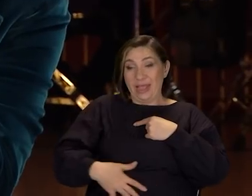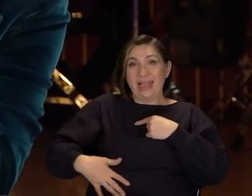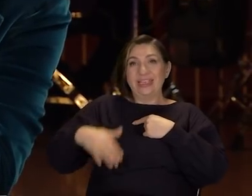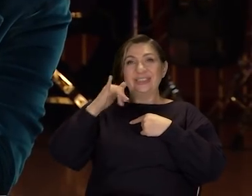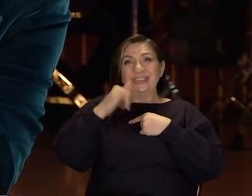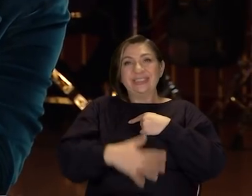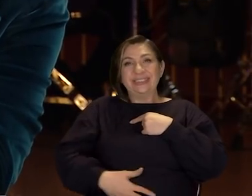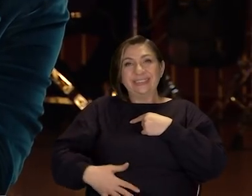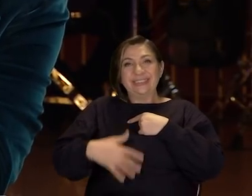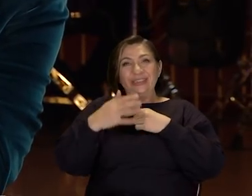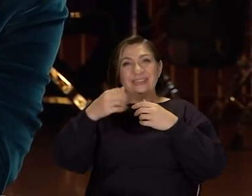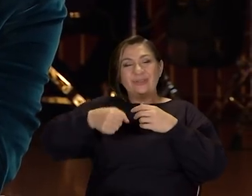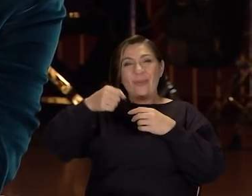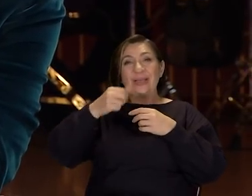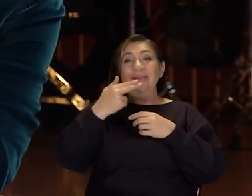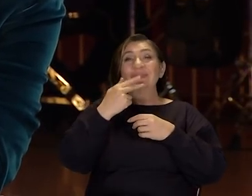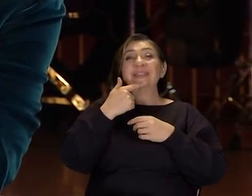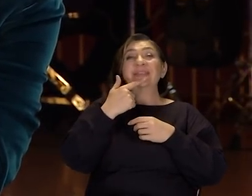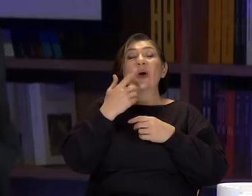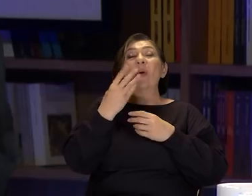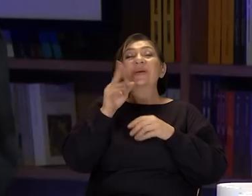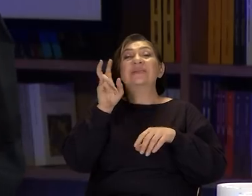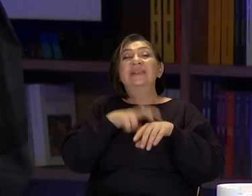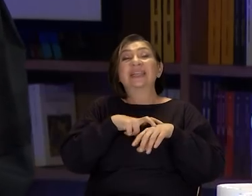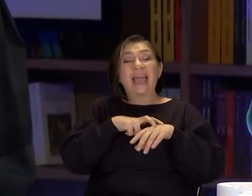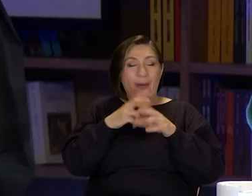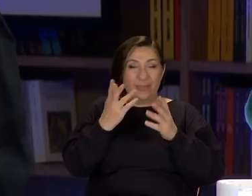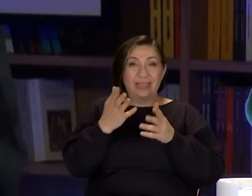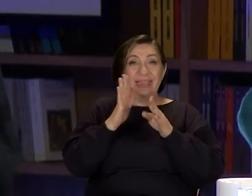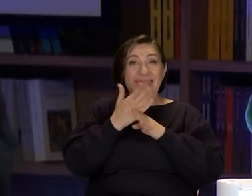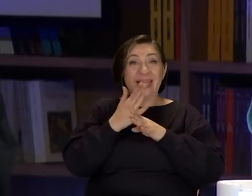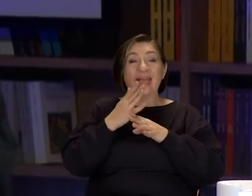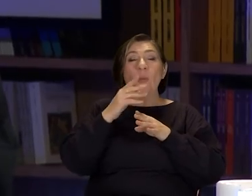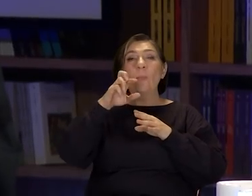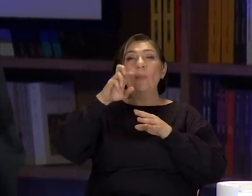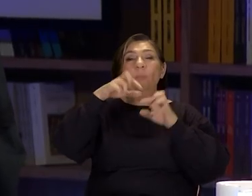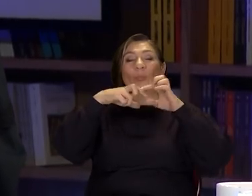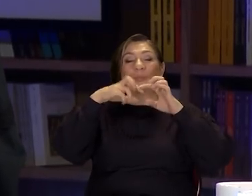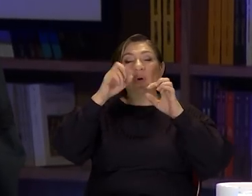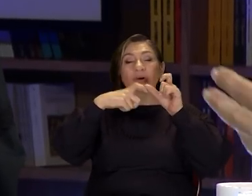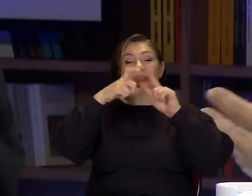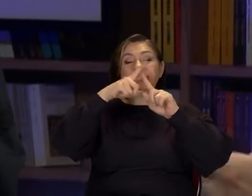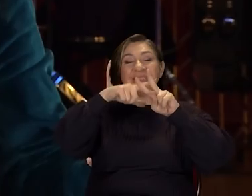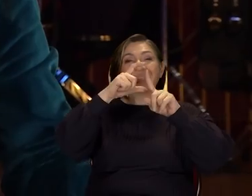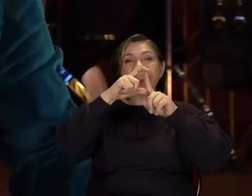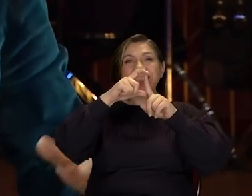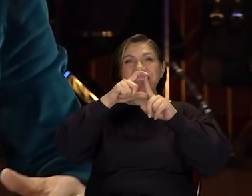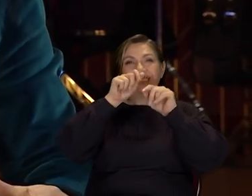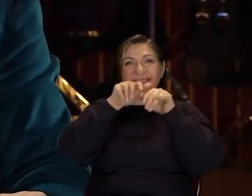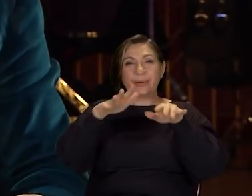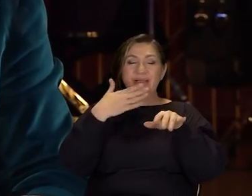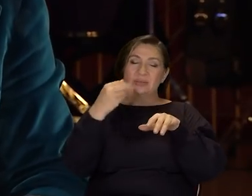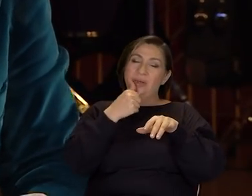şudur. Kadının yine tadına doyamadığı intikamı. Çünkü prostat sistemi mesela her erkek her genç